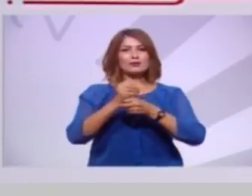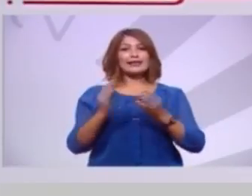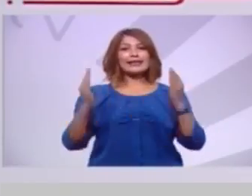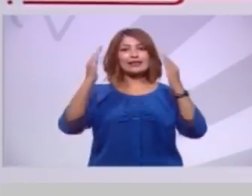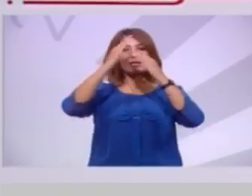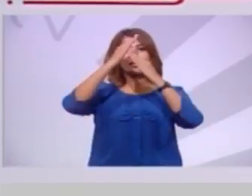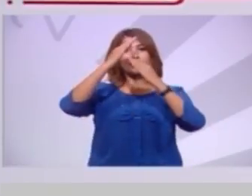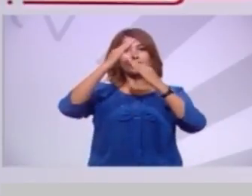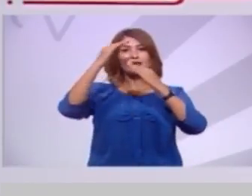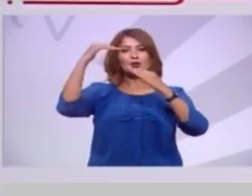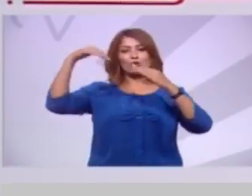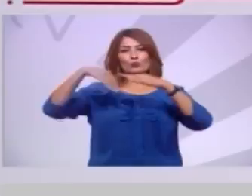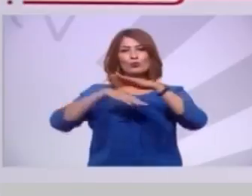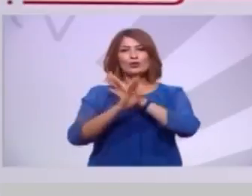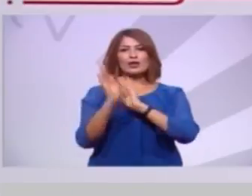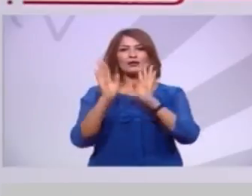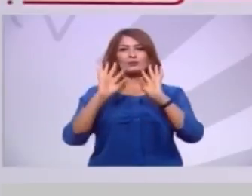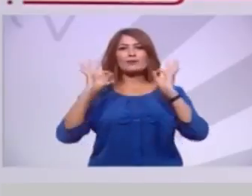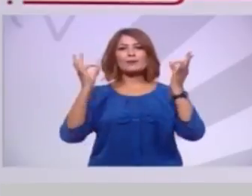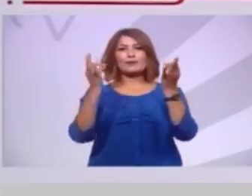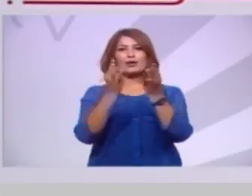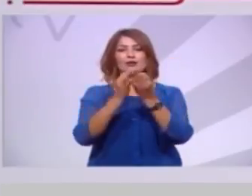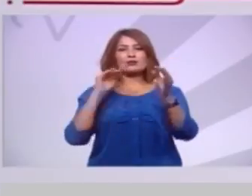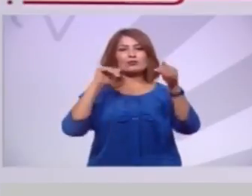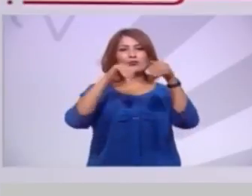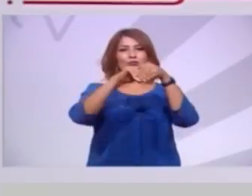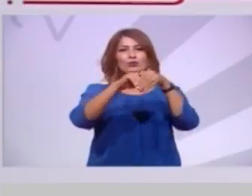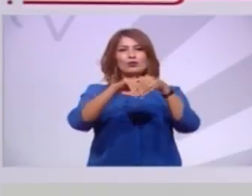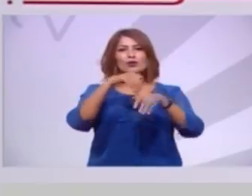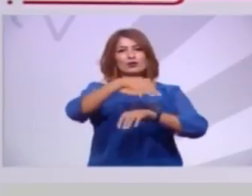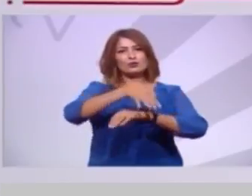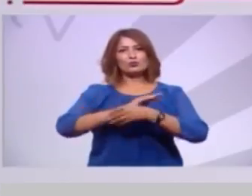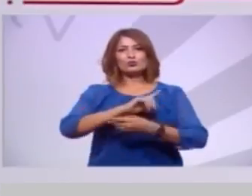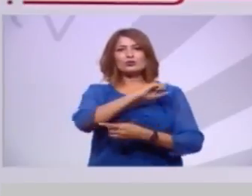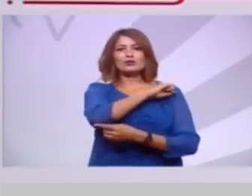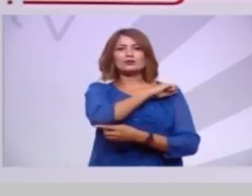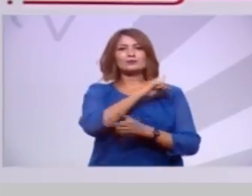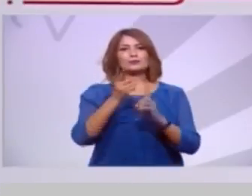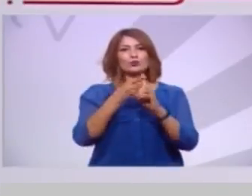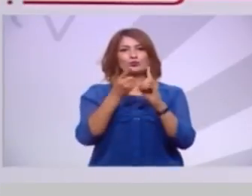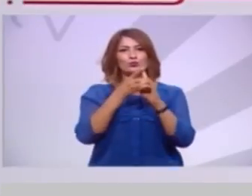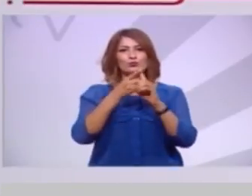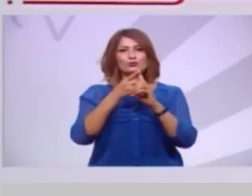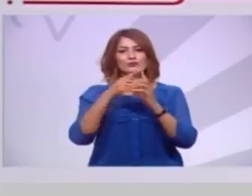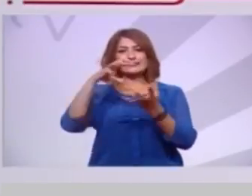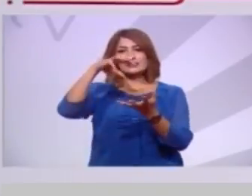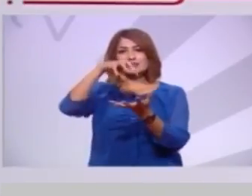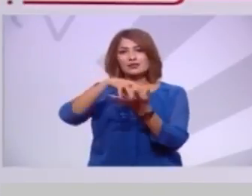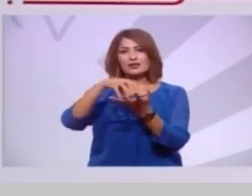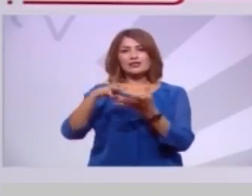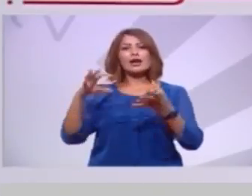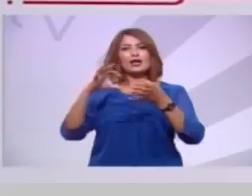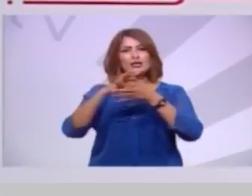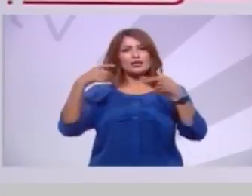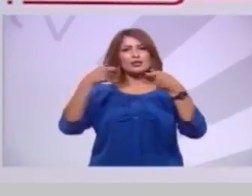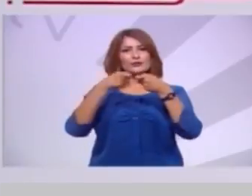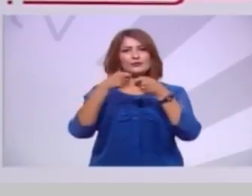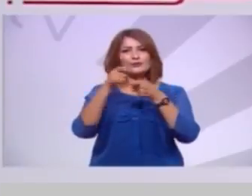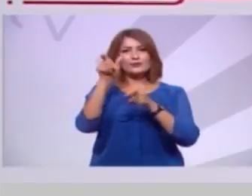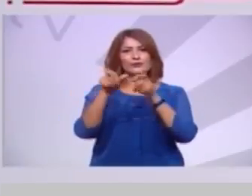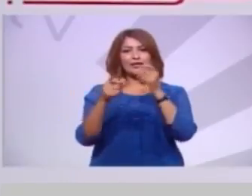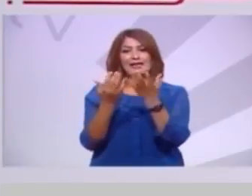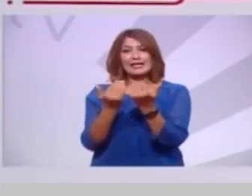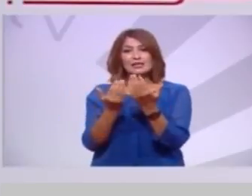تحقيق هذا الحلم الكبير لهذه الولايه التي تستحق ان انجاز المنطق لوجيستيه دين انتظر